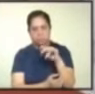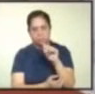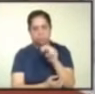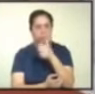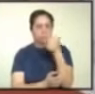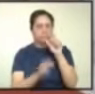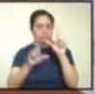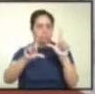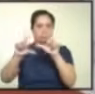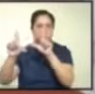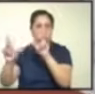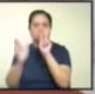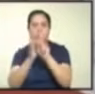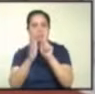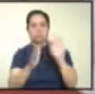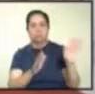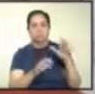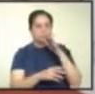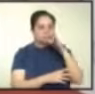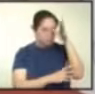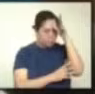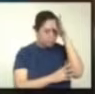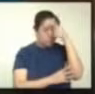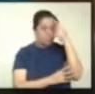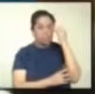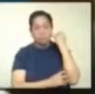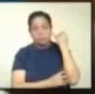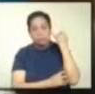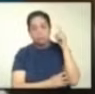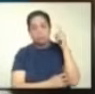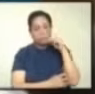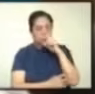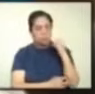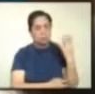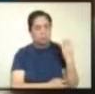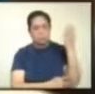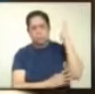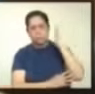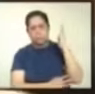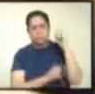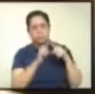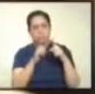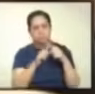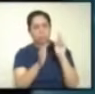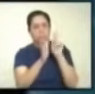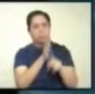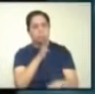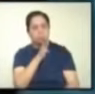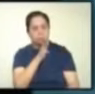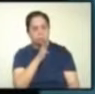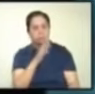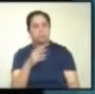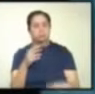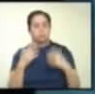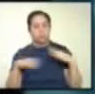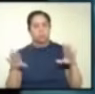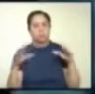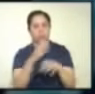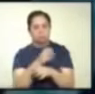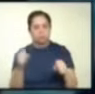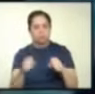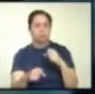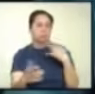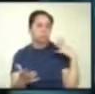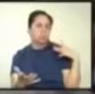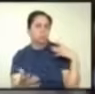pang akusado na pumatay sa kanilang mga magulang. Para kay Georgia na 15 anyos lang nang mapatay ang kanyang ina, sulit ang isang